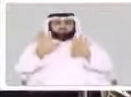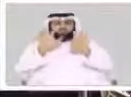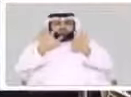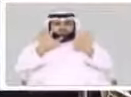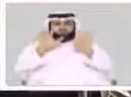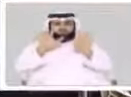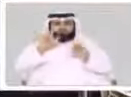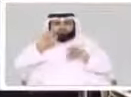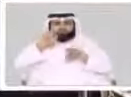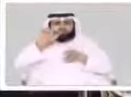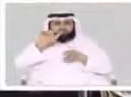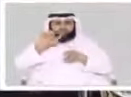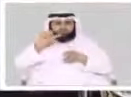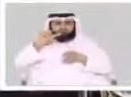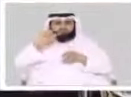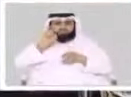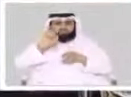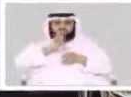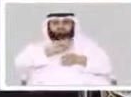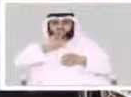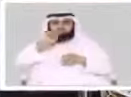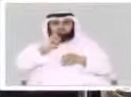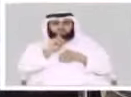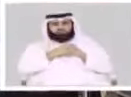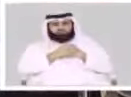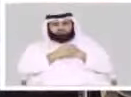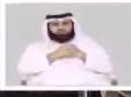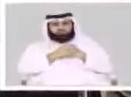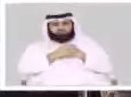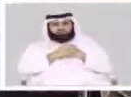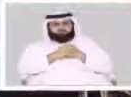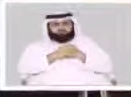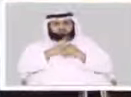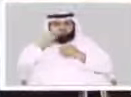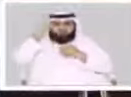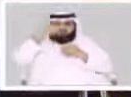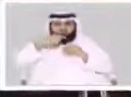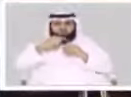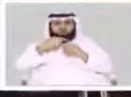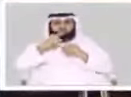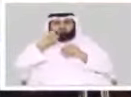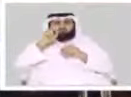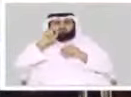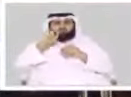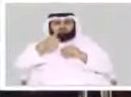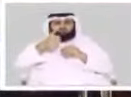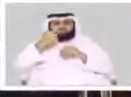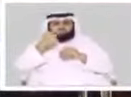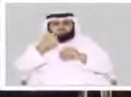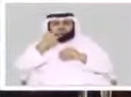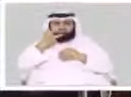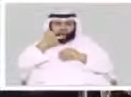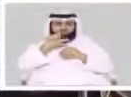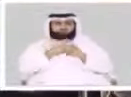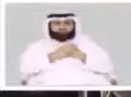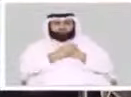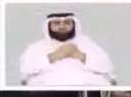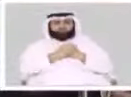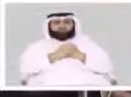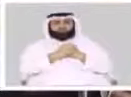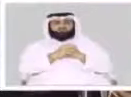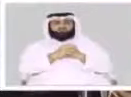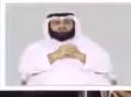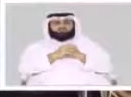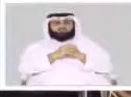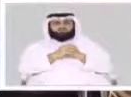19 فريضة ليست في غيرها، فهو يشير إلى أن الفرائض التي انفردت بها وإن كانت فيها فرائض أخرى ليست موجودة فيها وفي غيرها